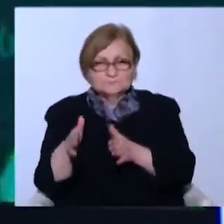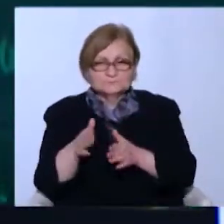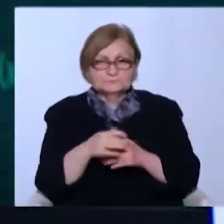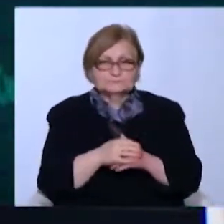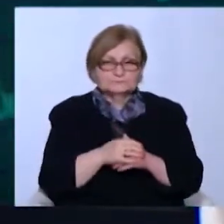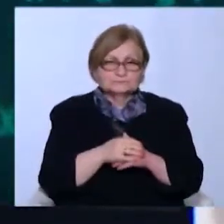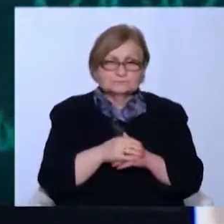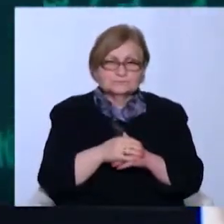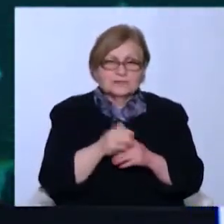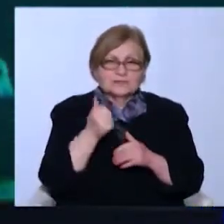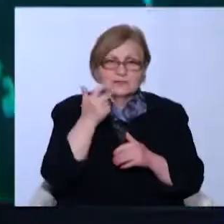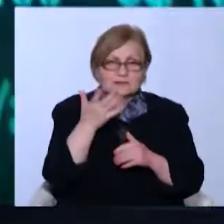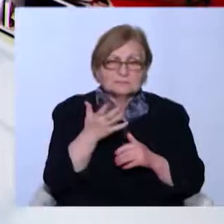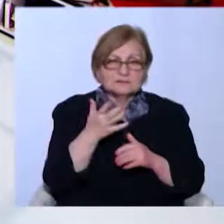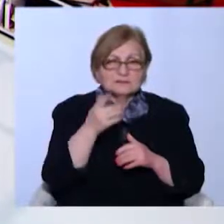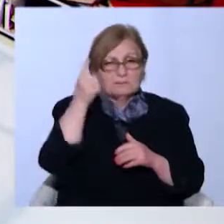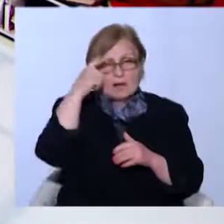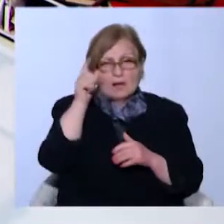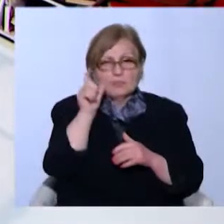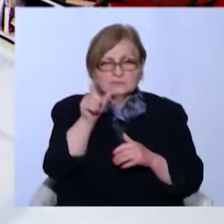განვიხილოთ რამდენიმე ამოცანა.